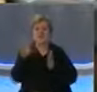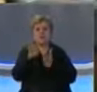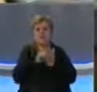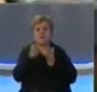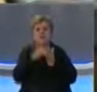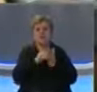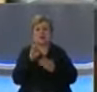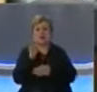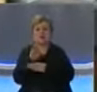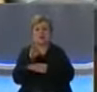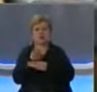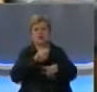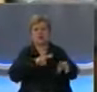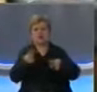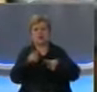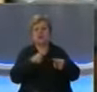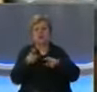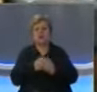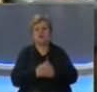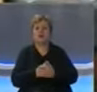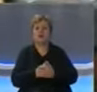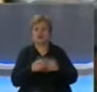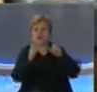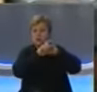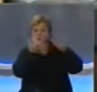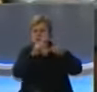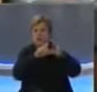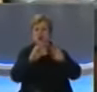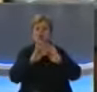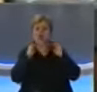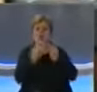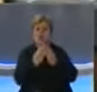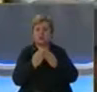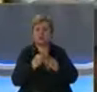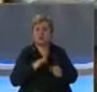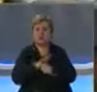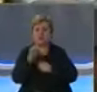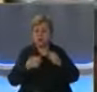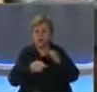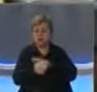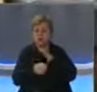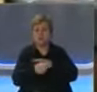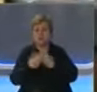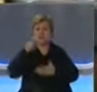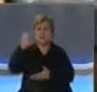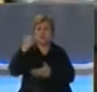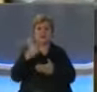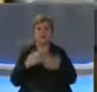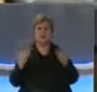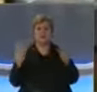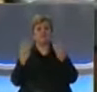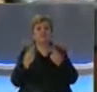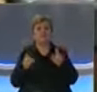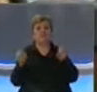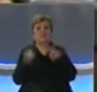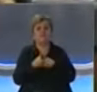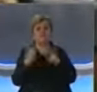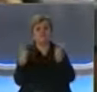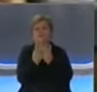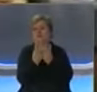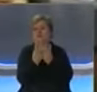Këshillit Gjyqësor, Prokurorisë së Shtetit, Institutit Gjyqësor, Agjensisë kundër korrupsionit, pra që bugjetit të ndohet në përputhje me nevojat